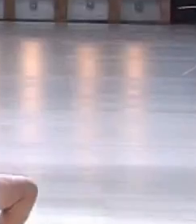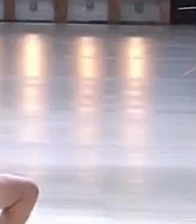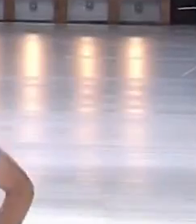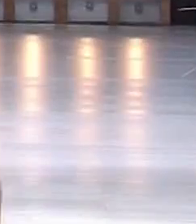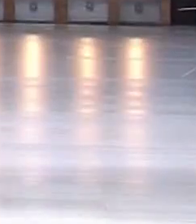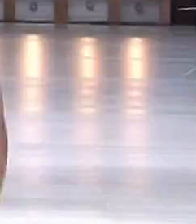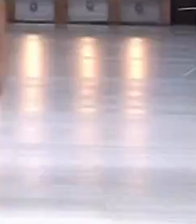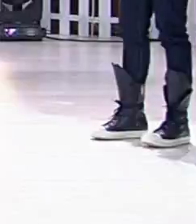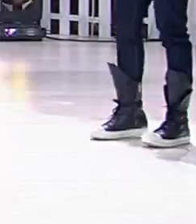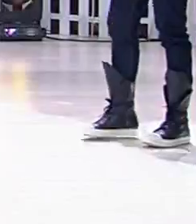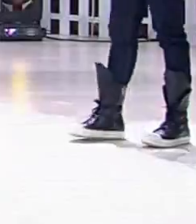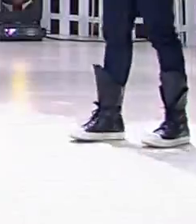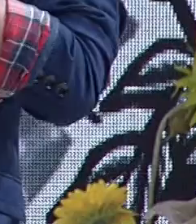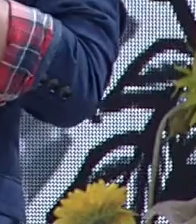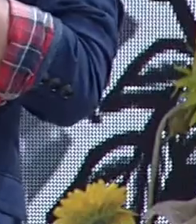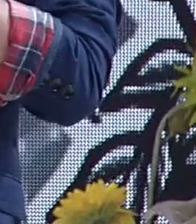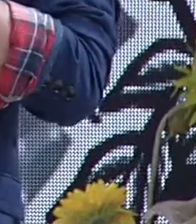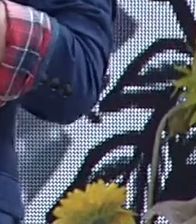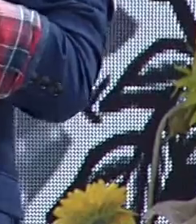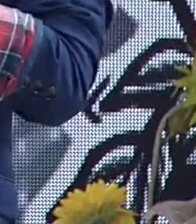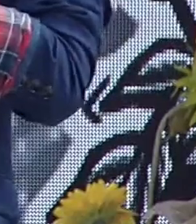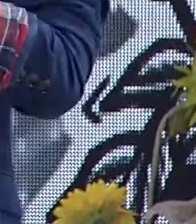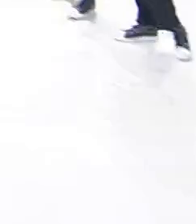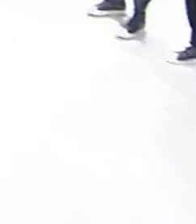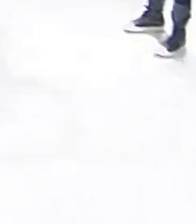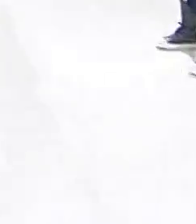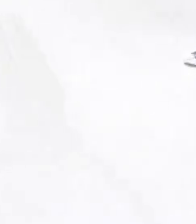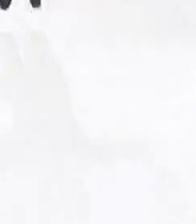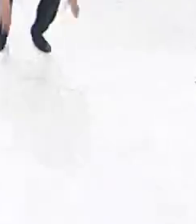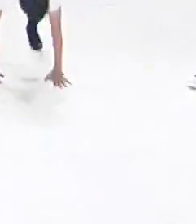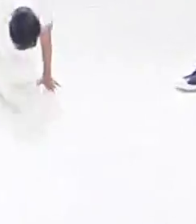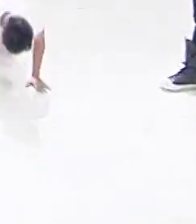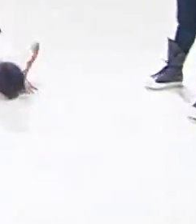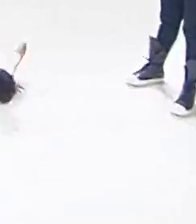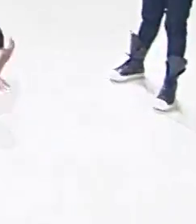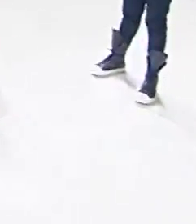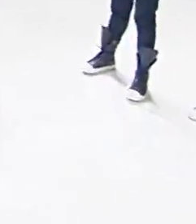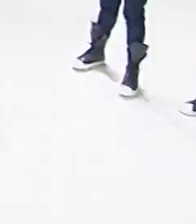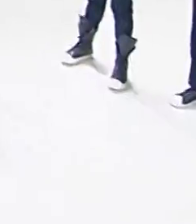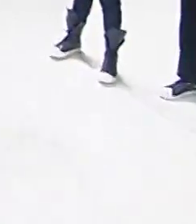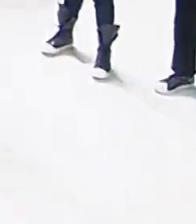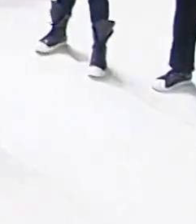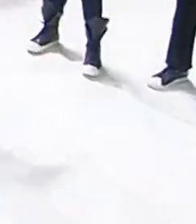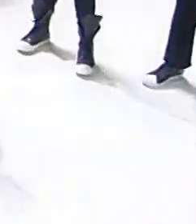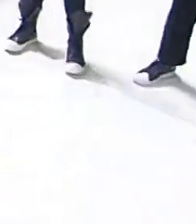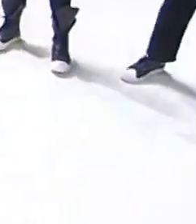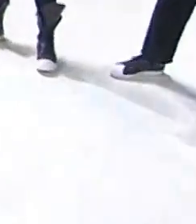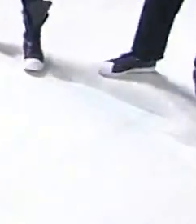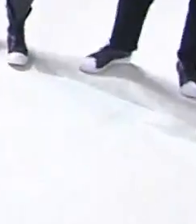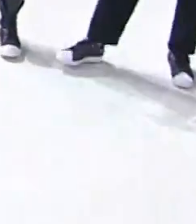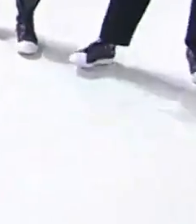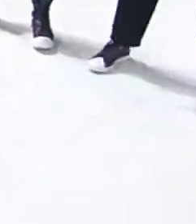三，喂嘿，四，喂嘿，呜呼，五，喂嘿，呜呼，